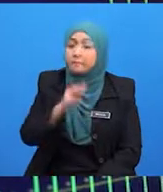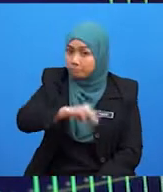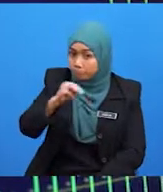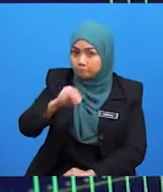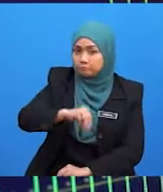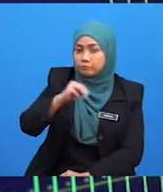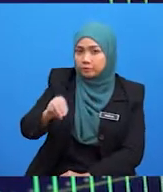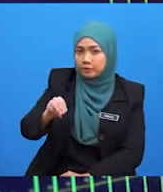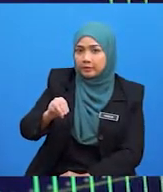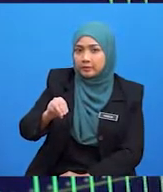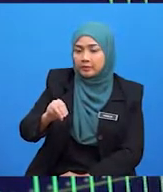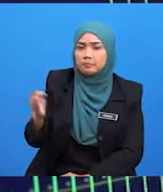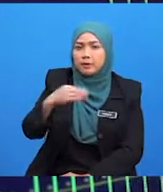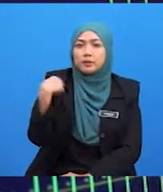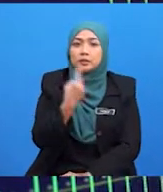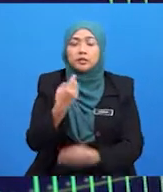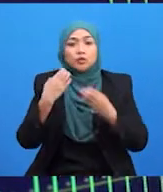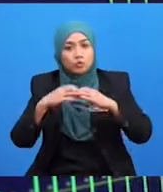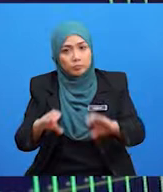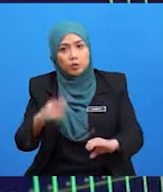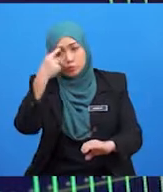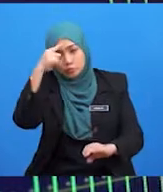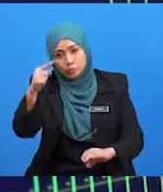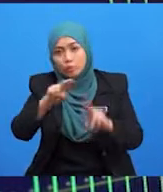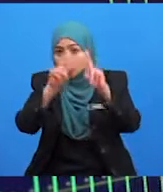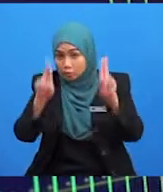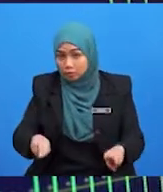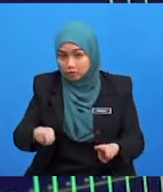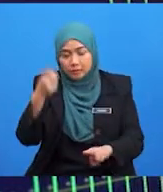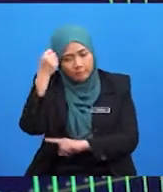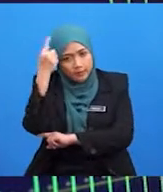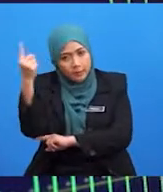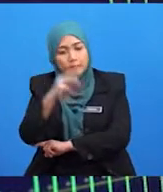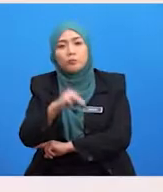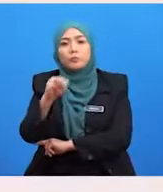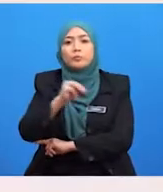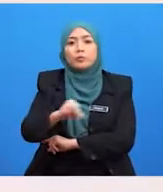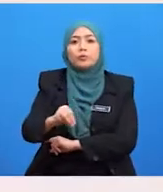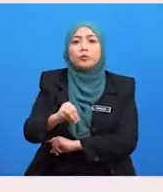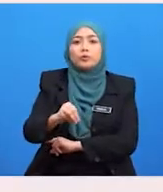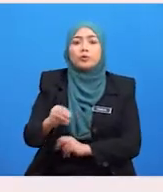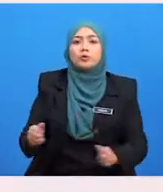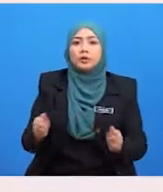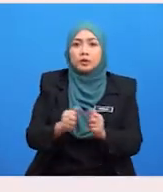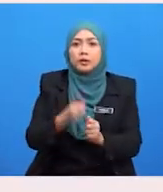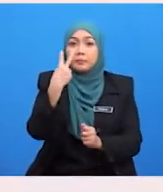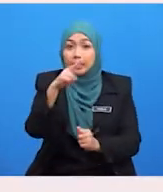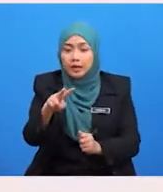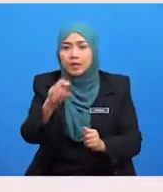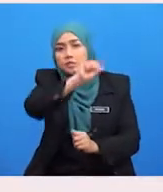Baiklah, murid-murid. Mari kita cuba untuk menguji kefahaman murid-murid berdasarkan contoh soalan